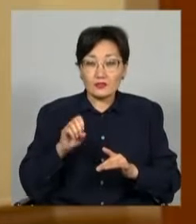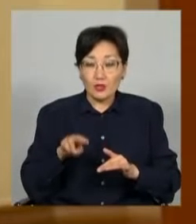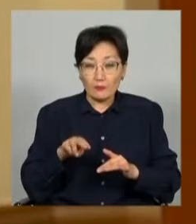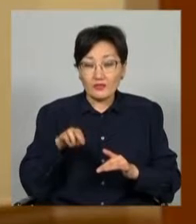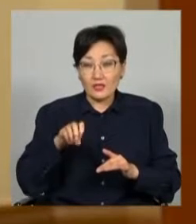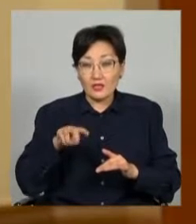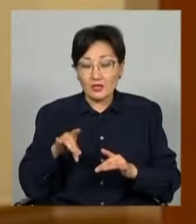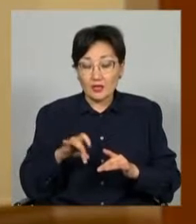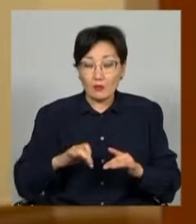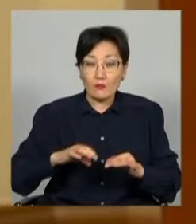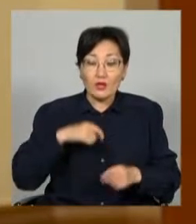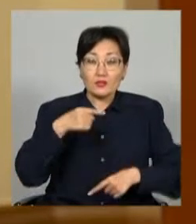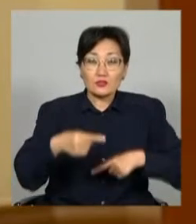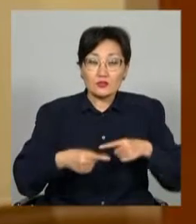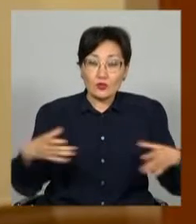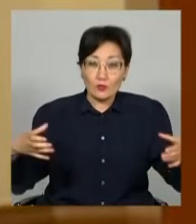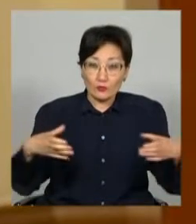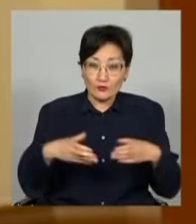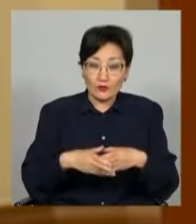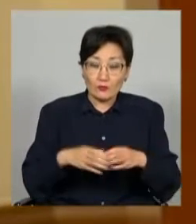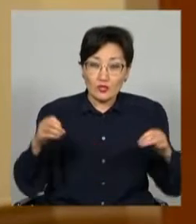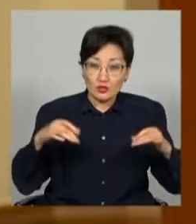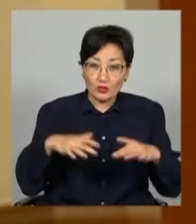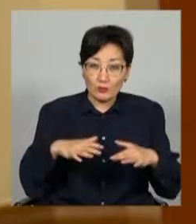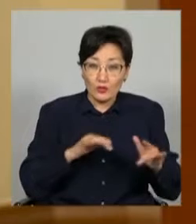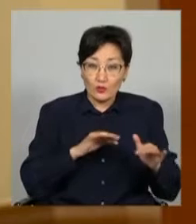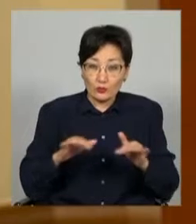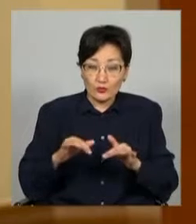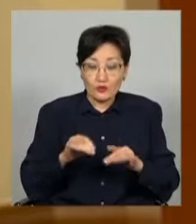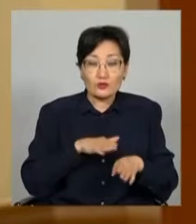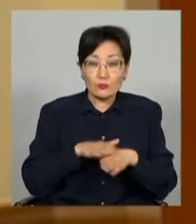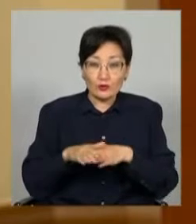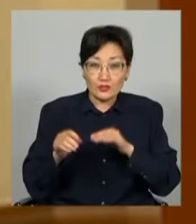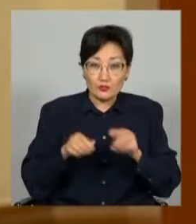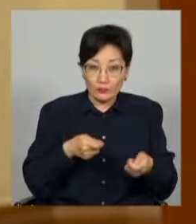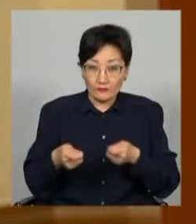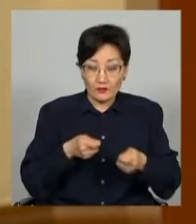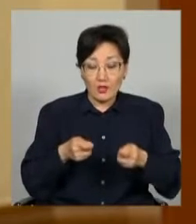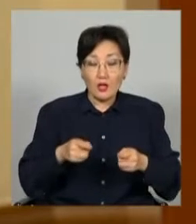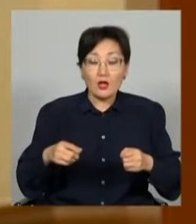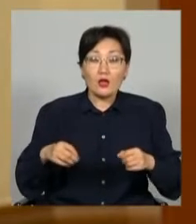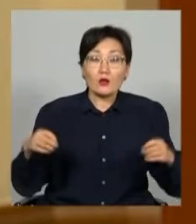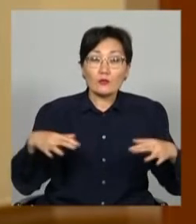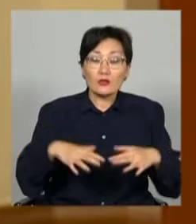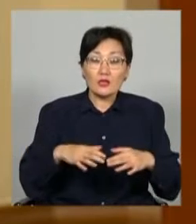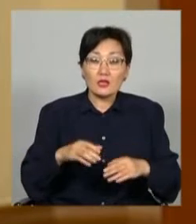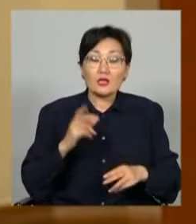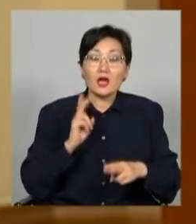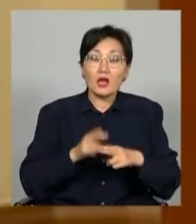арқылы топтың жиналуы мен қозғаласын үйлестірді. Олар көп адамдарды жинап, алып